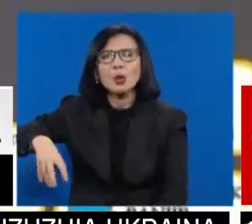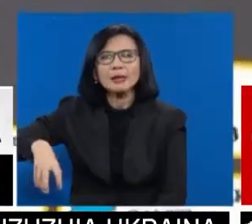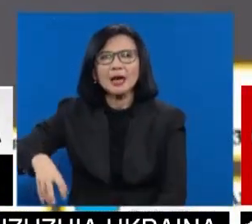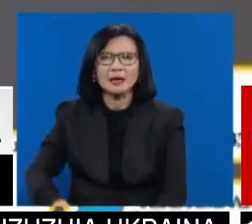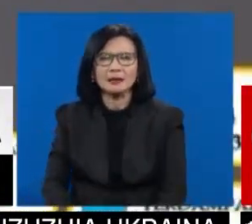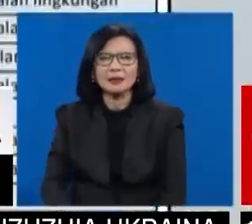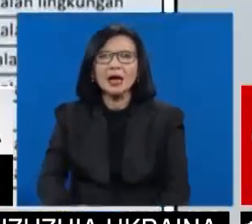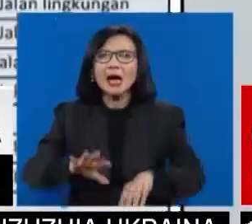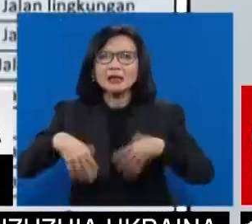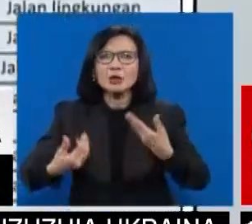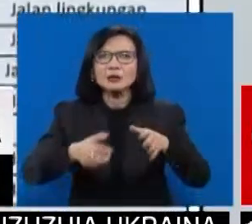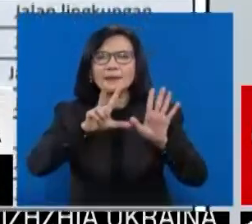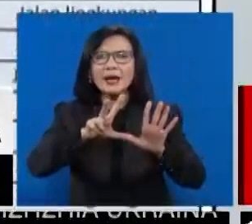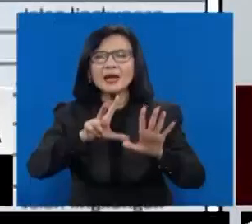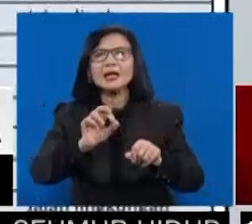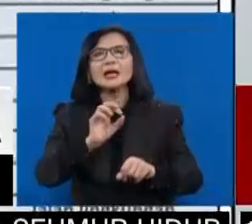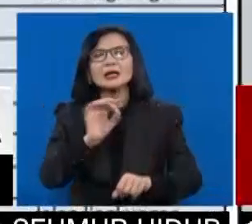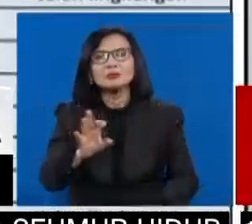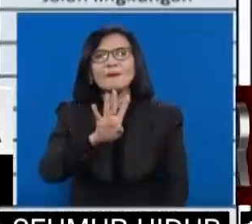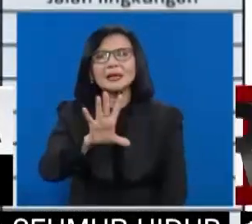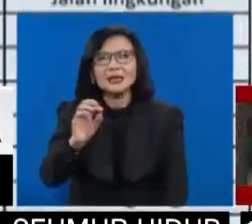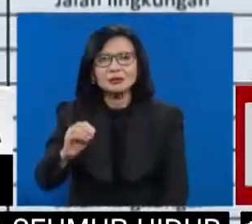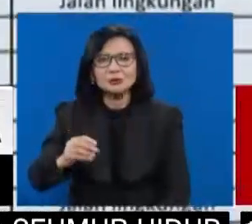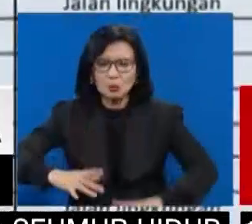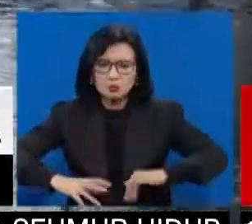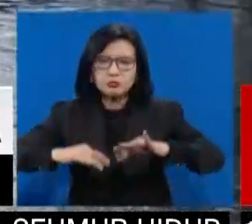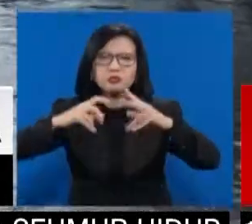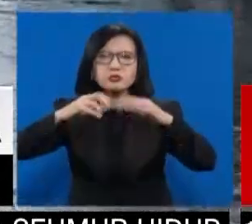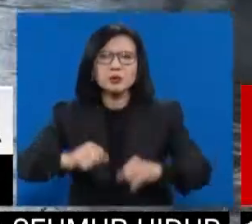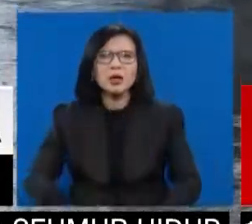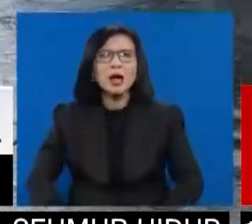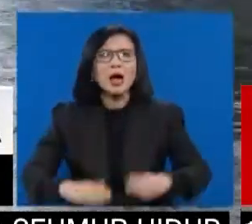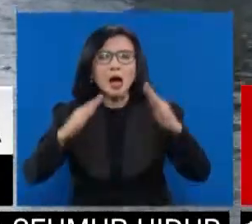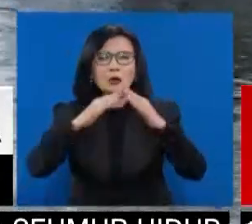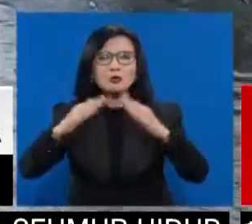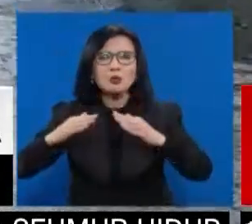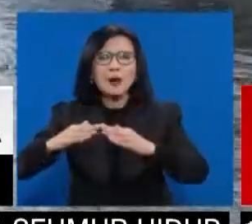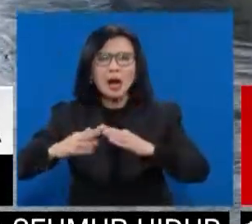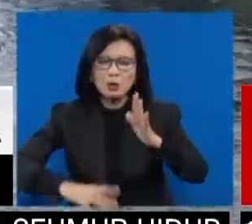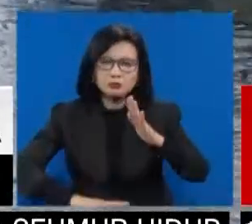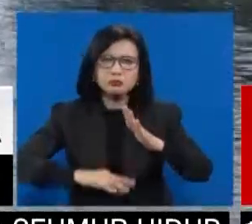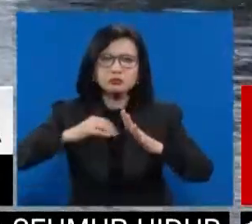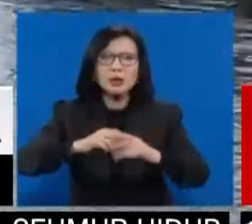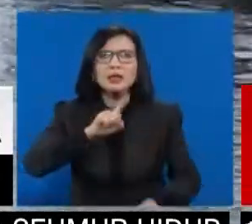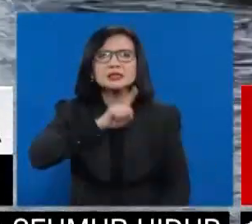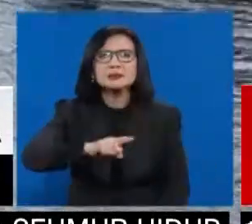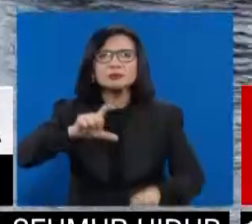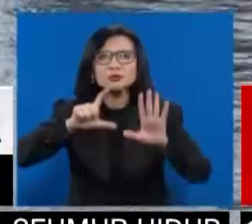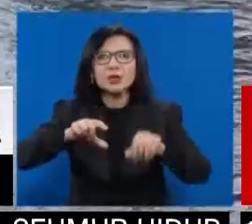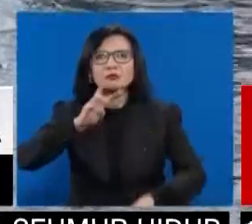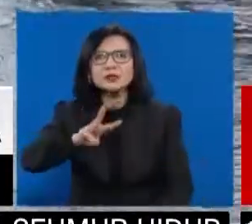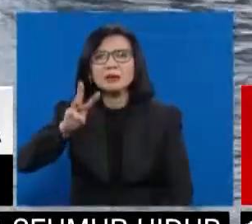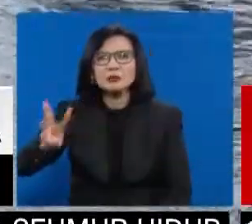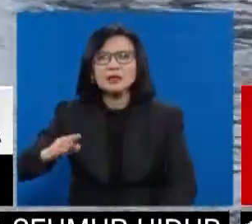atau 8.544 jiwa terdampak banjir. Sedangkan rumah penduduk yang terendam sebanyak 1.733